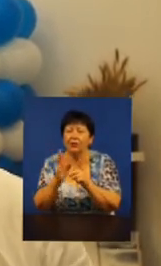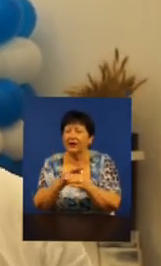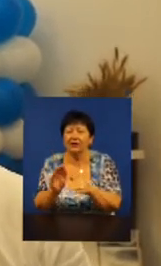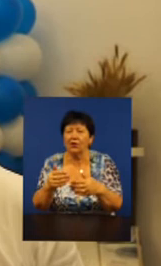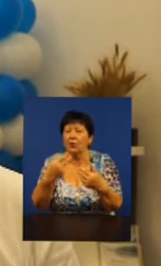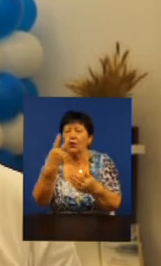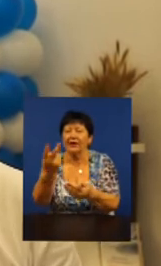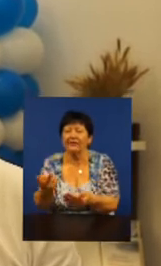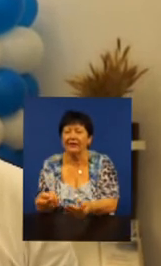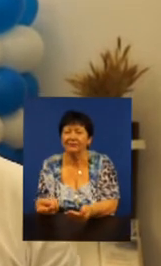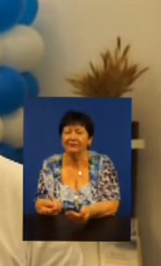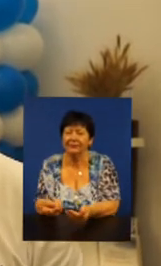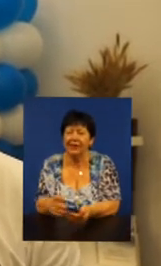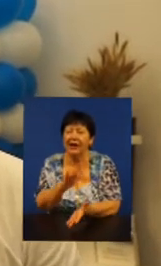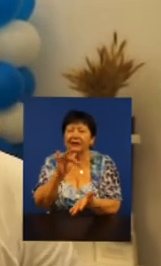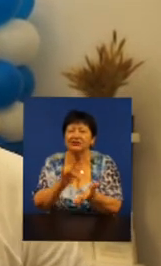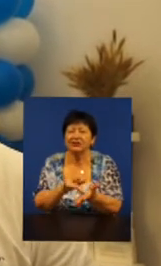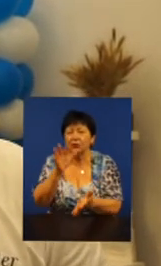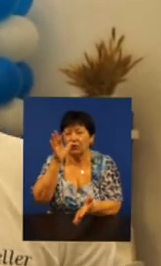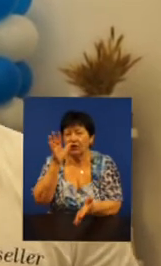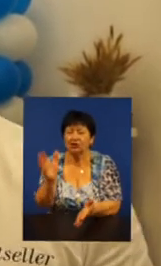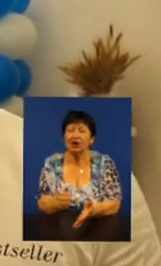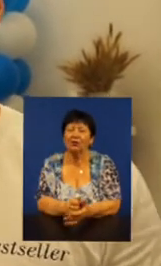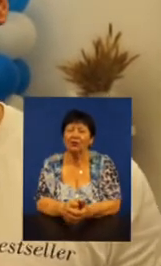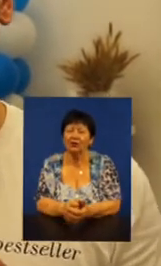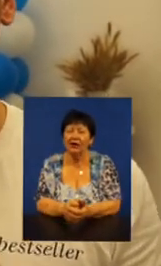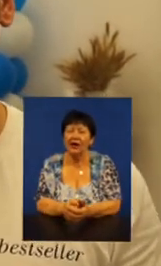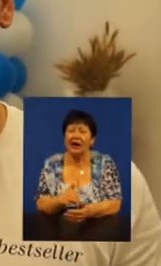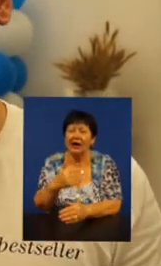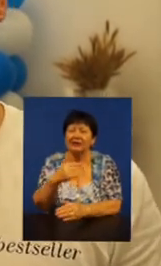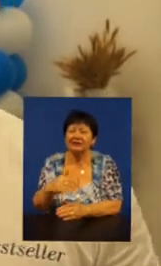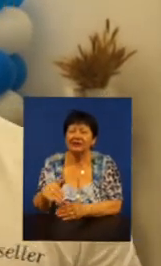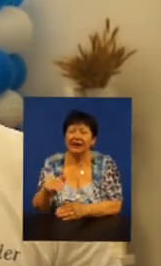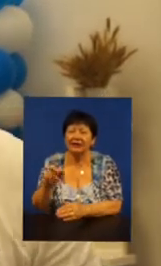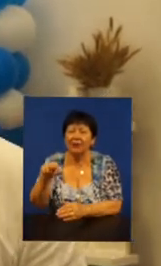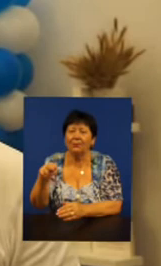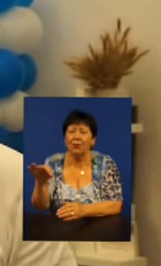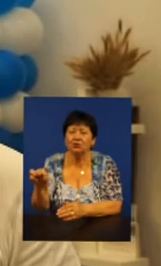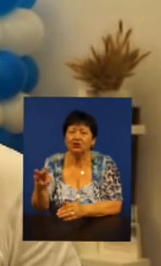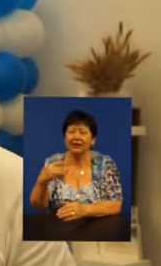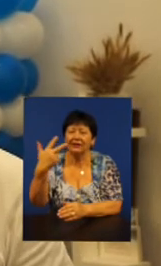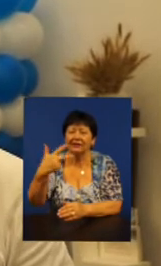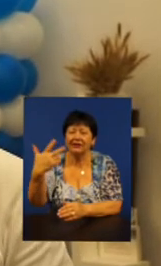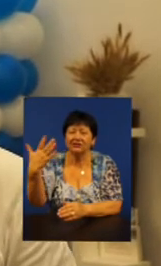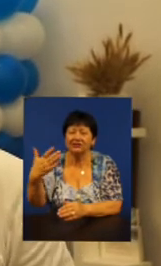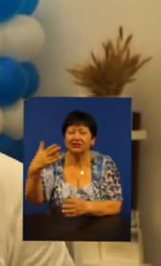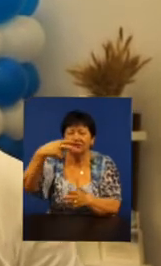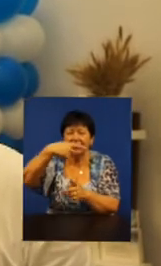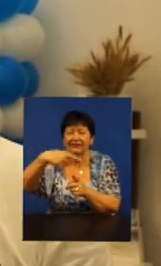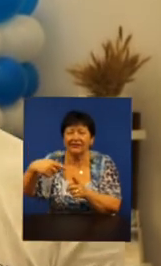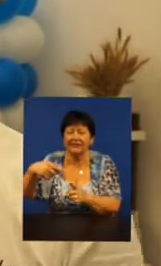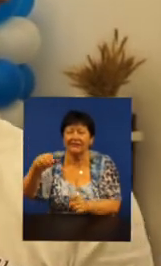lansăm în centrul Chișinăului, strada Pușkin 35, intersecție cu Alexandru cel